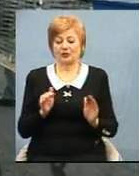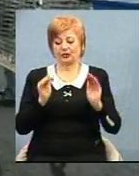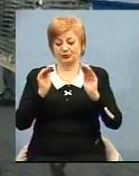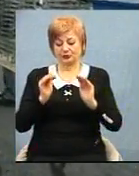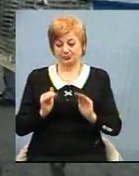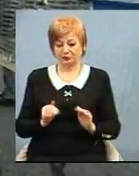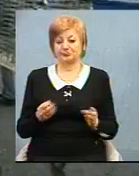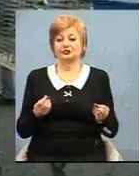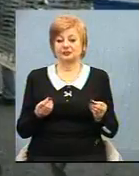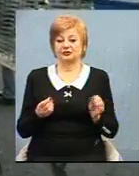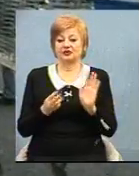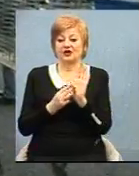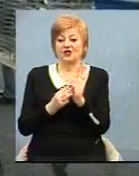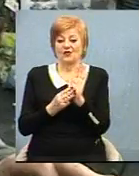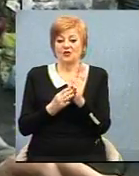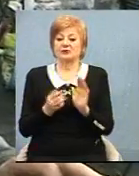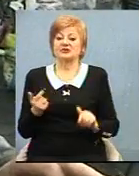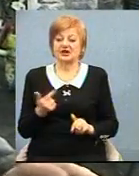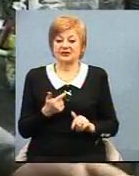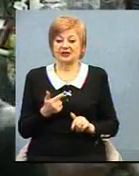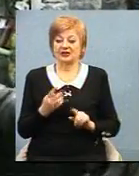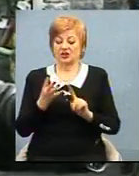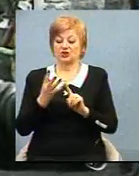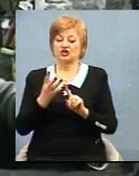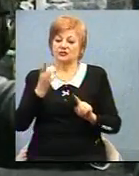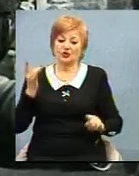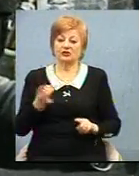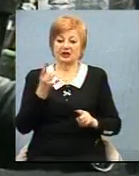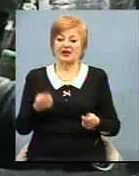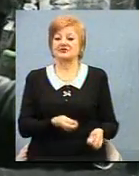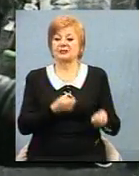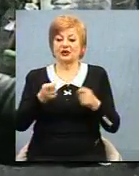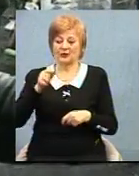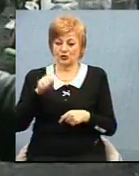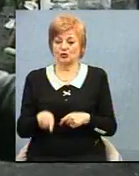на 80 гривень. Четвертий раз вивожу